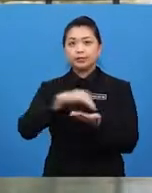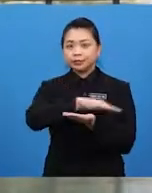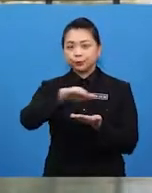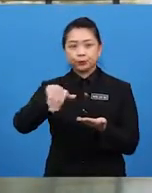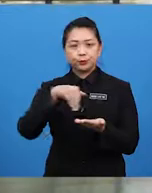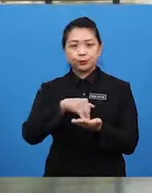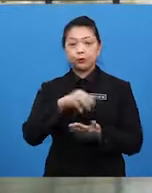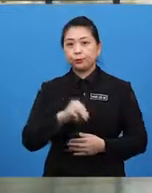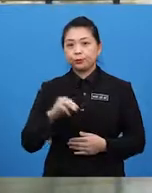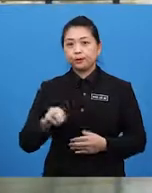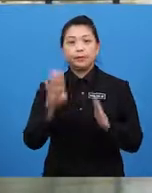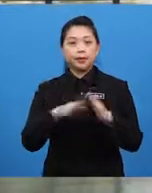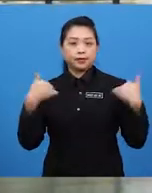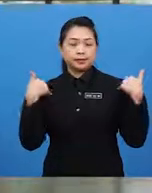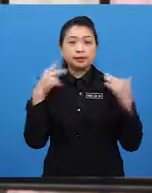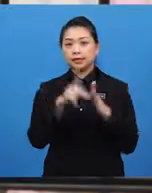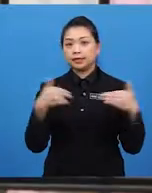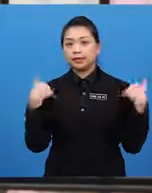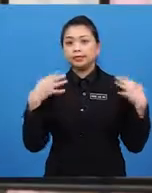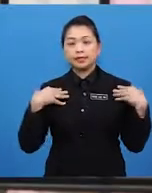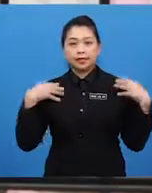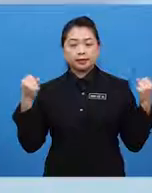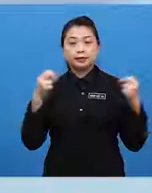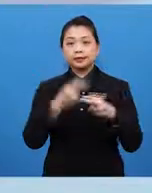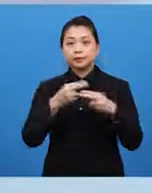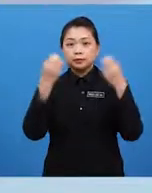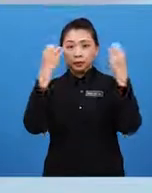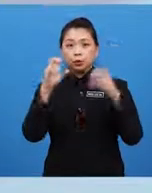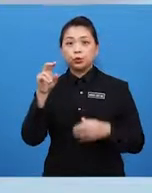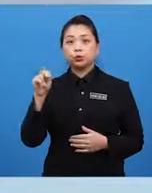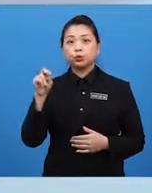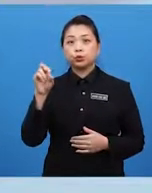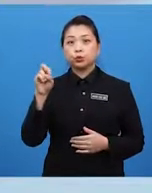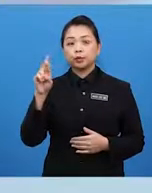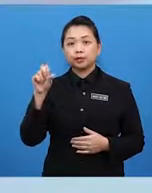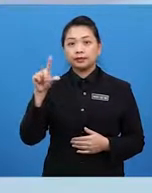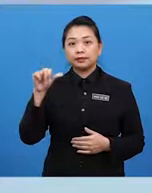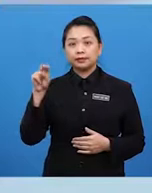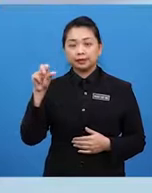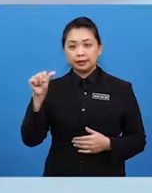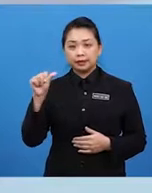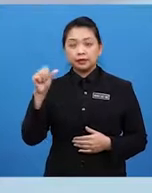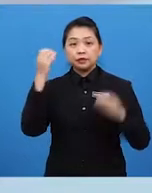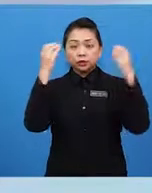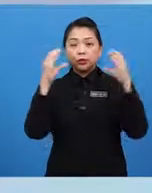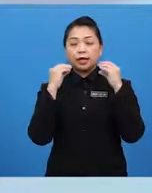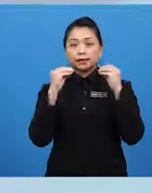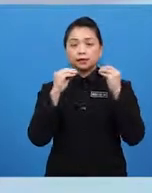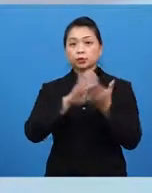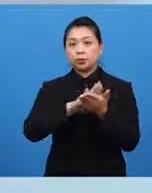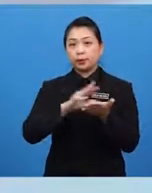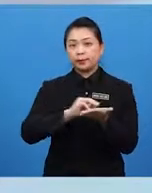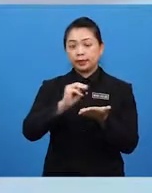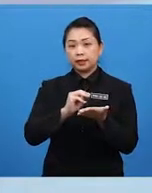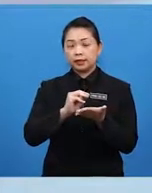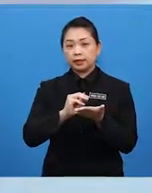bunuh diri enggak ada dalam keadaan sehat namun Cikgu Nurul Adinda bete Syamsuddin sego mengajar di Sekolah Menengah